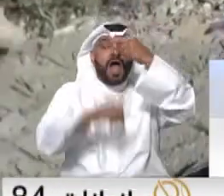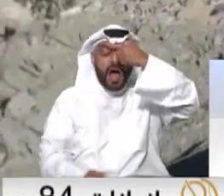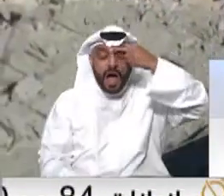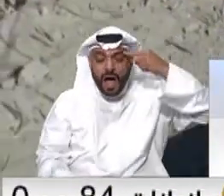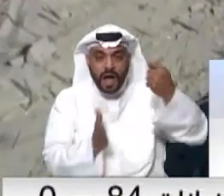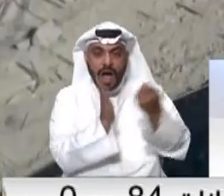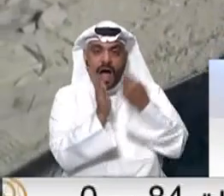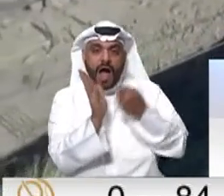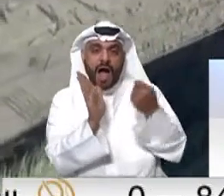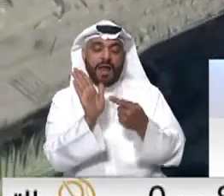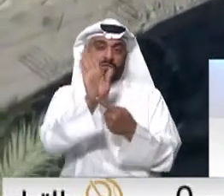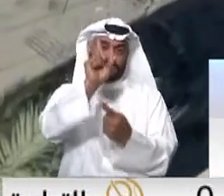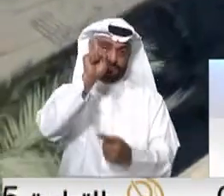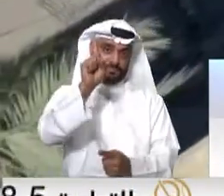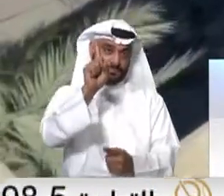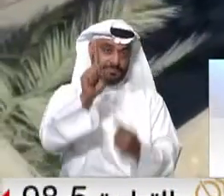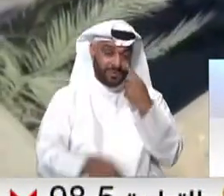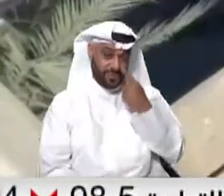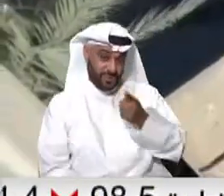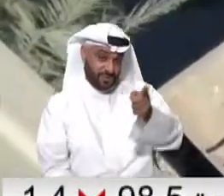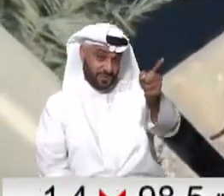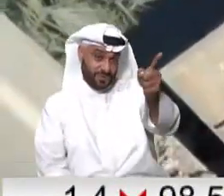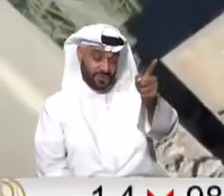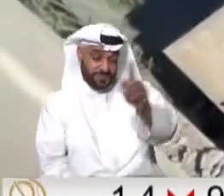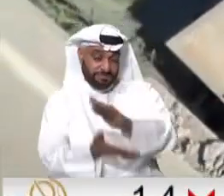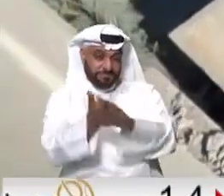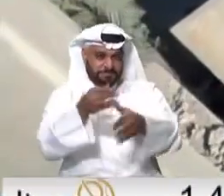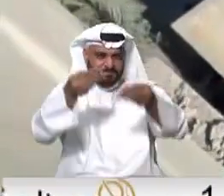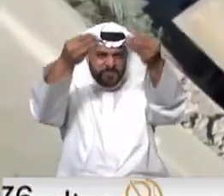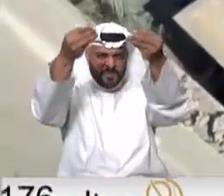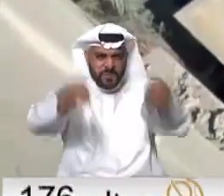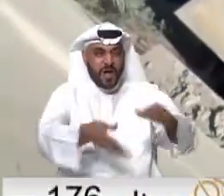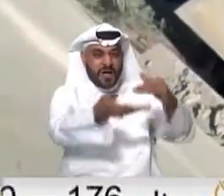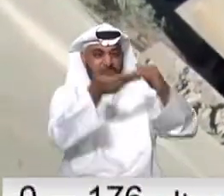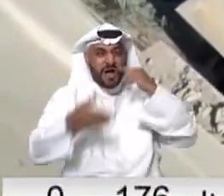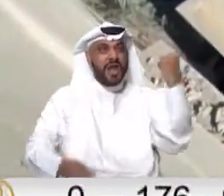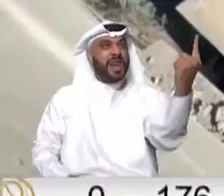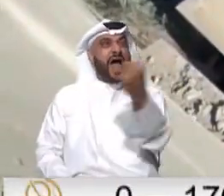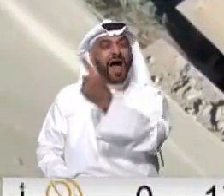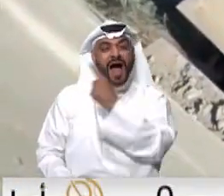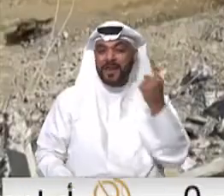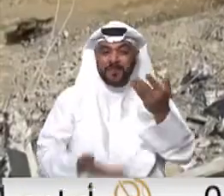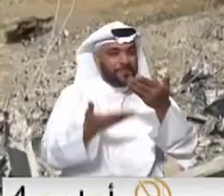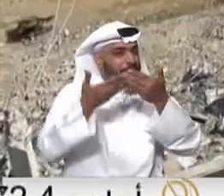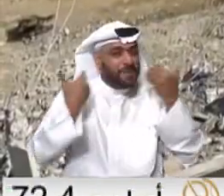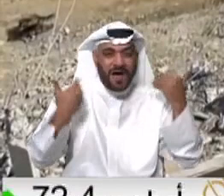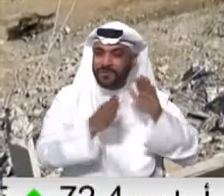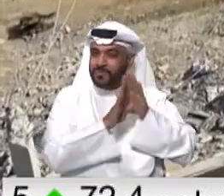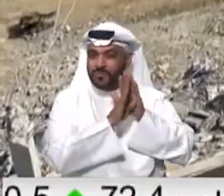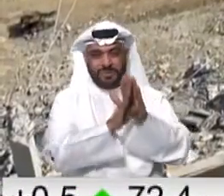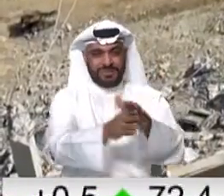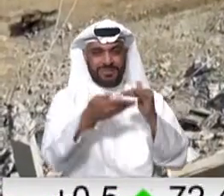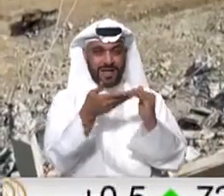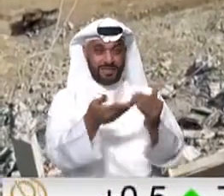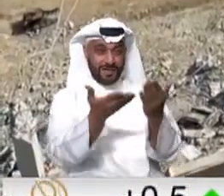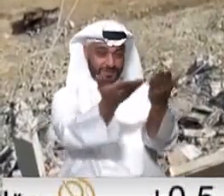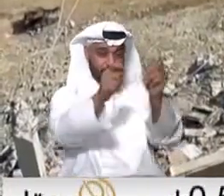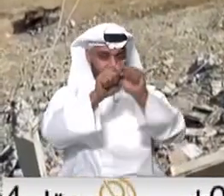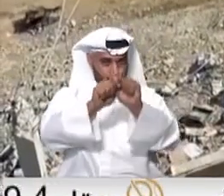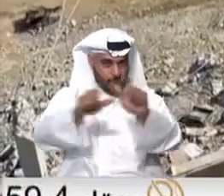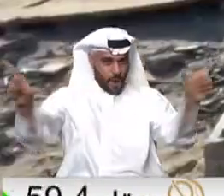من الالم وما يتجرعون من فراغ فلديهم من الصبر الكثير اذ لم تفلح مشاهد الموت